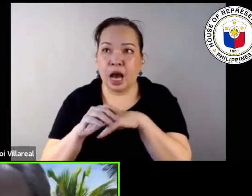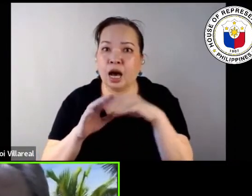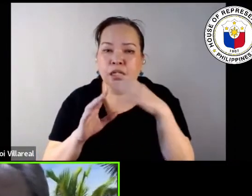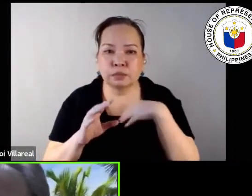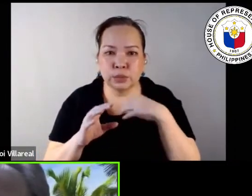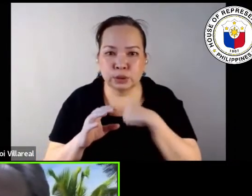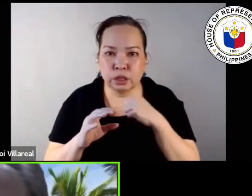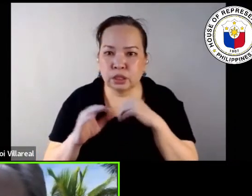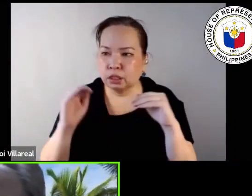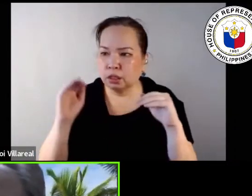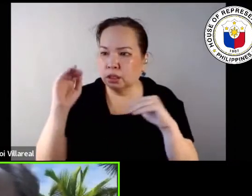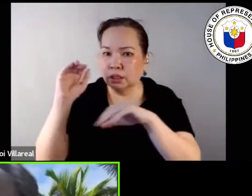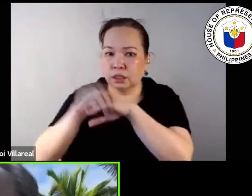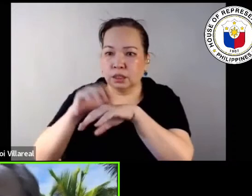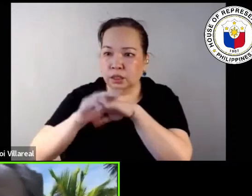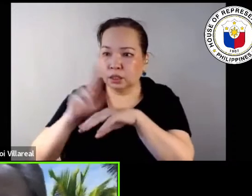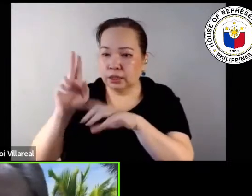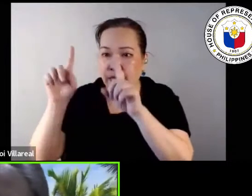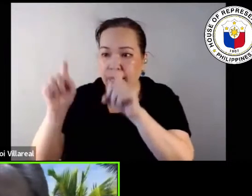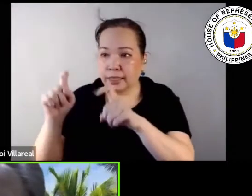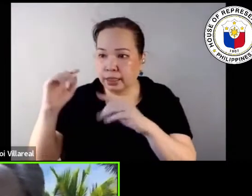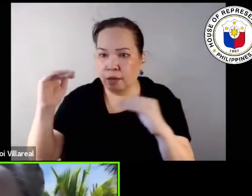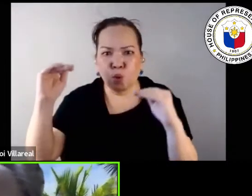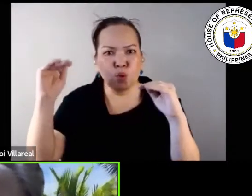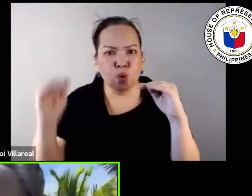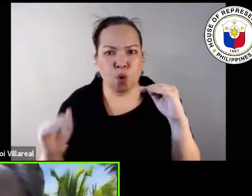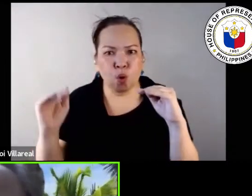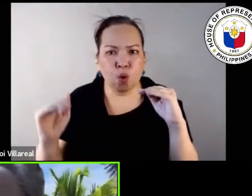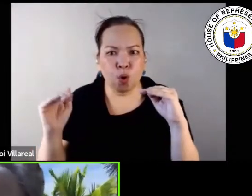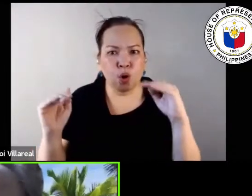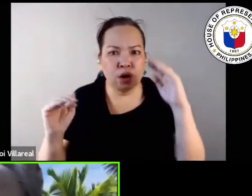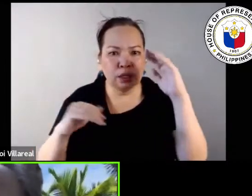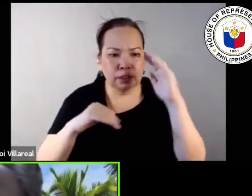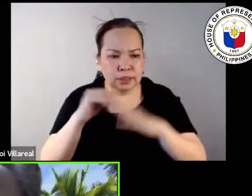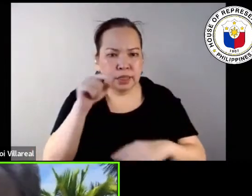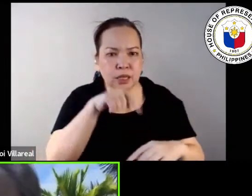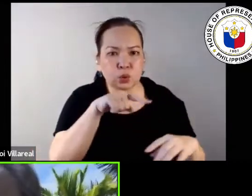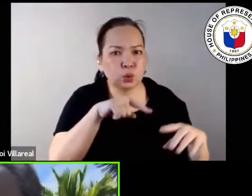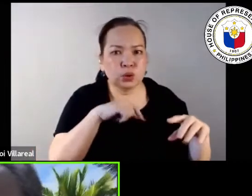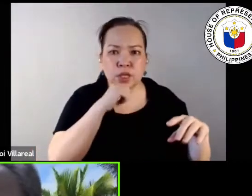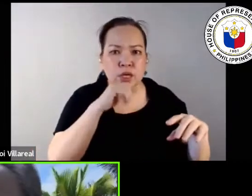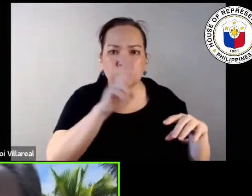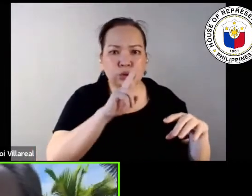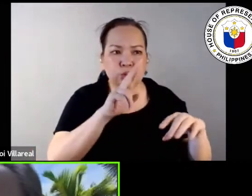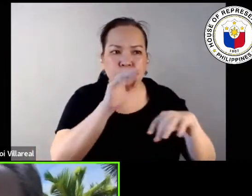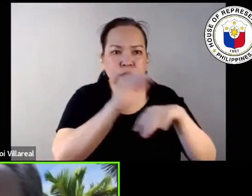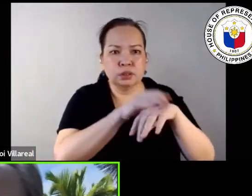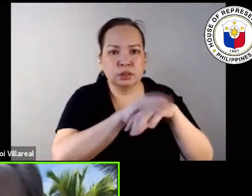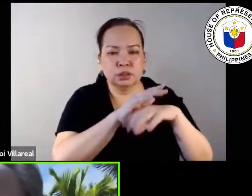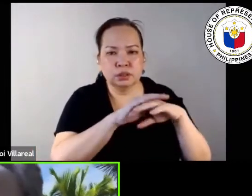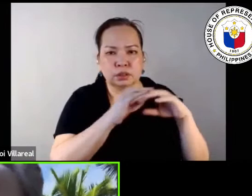score kumpara dun po sa hindi nag-i-Ingles sa bahay.